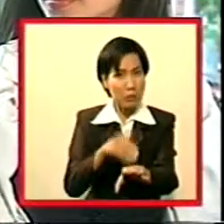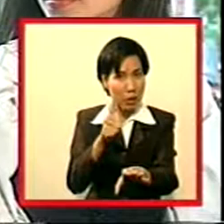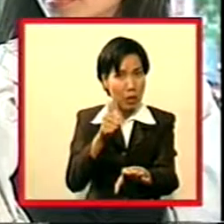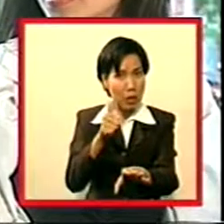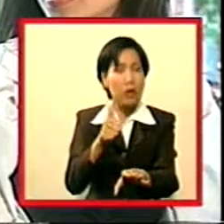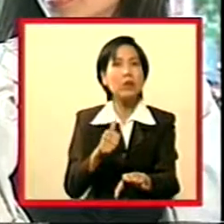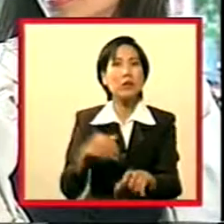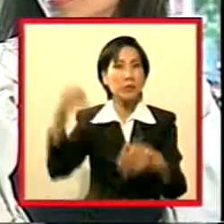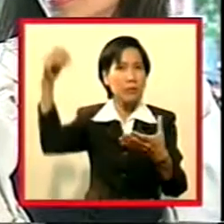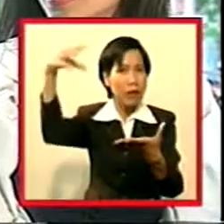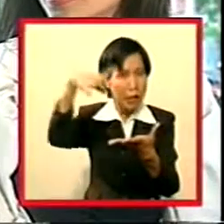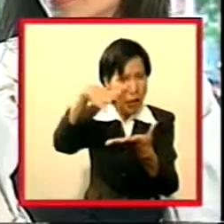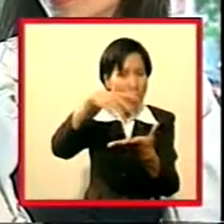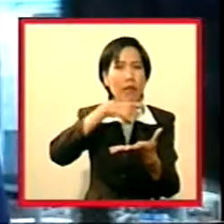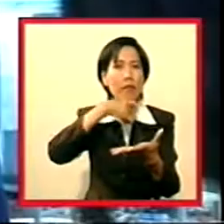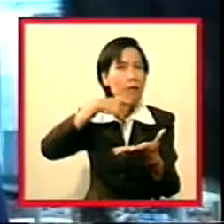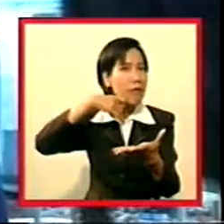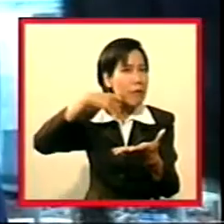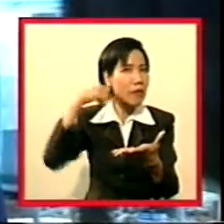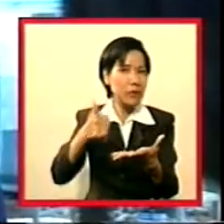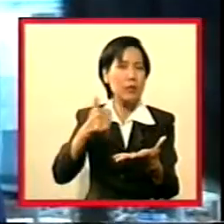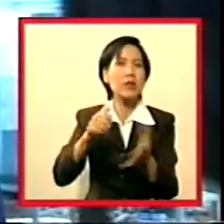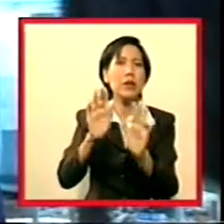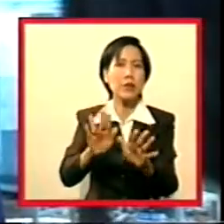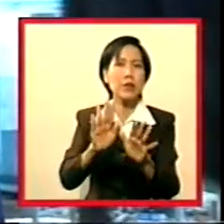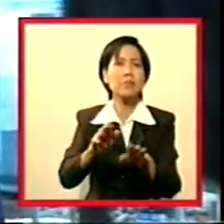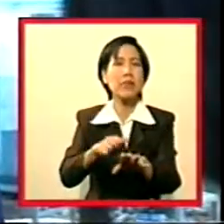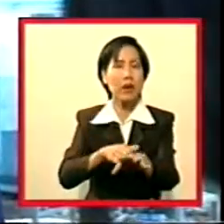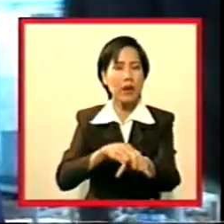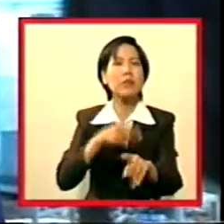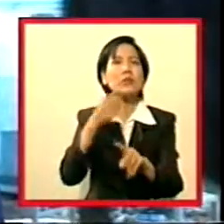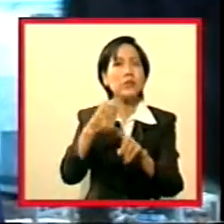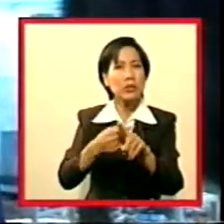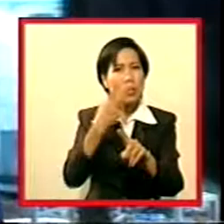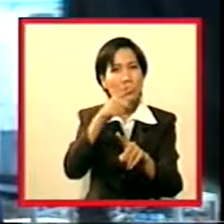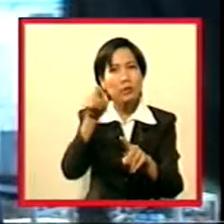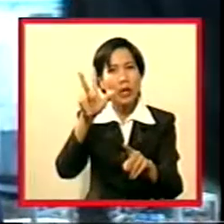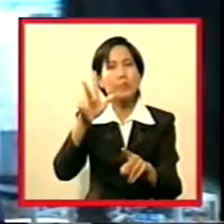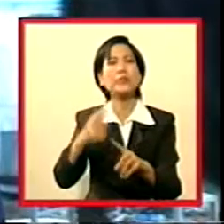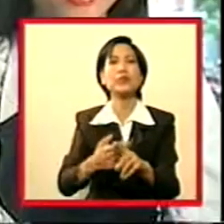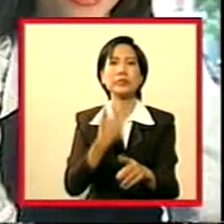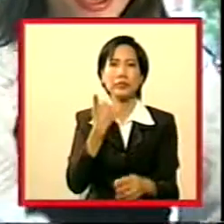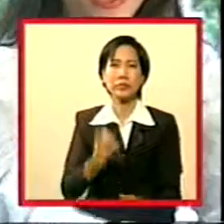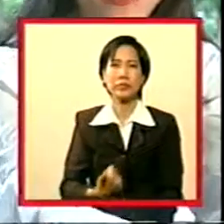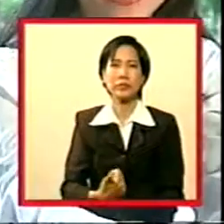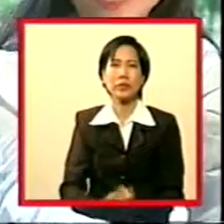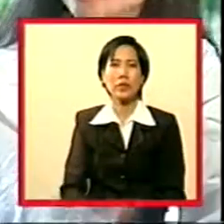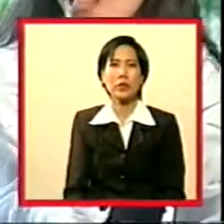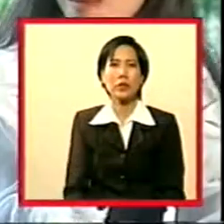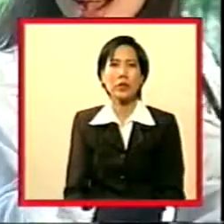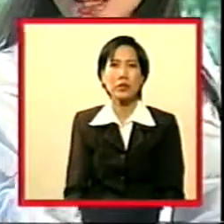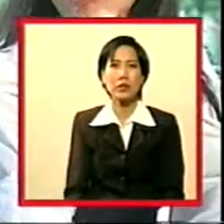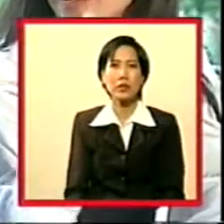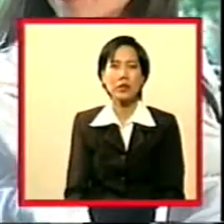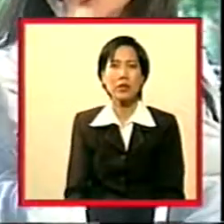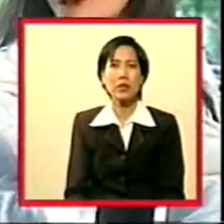ะพี ่ก็ต้องตากให้แห้งสนิทแล้วเราจะเก็บถึงได้ถึง2เดือนหรือ3เดือนค่ะ ค่ะอย่างนี้ก็แสดงว่